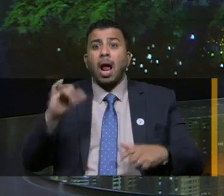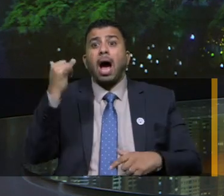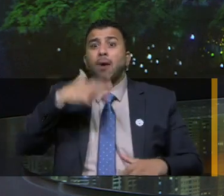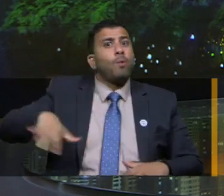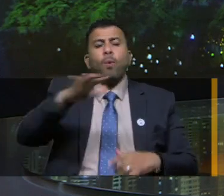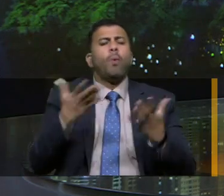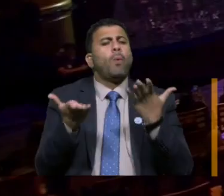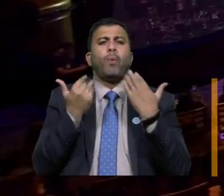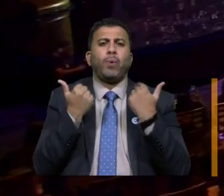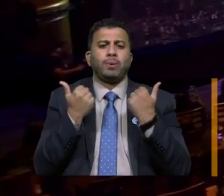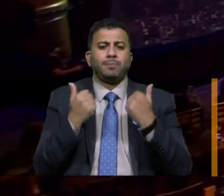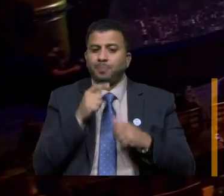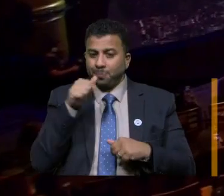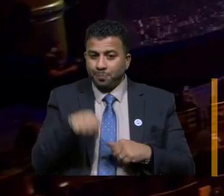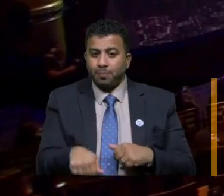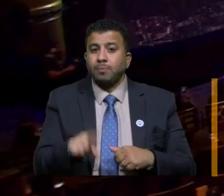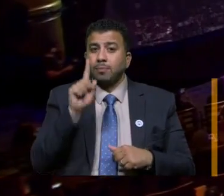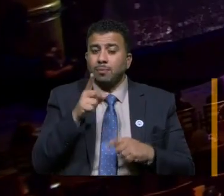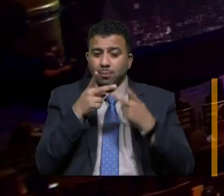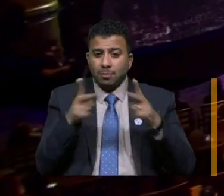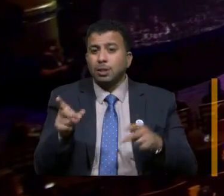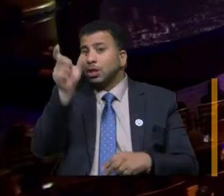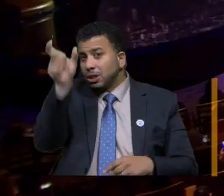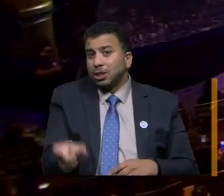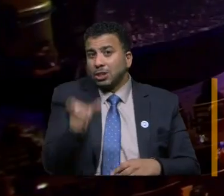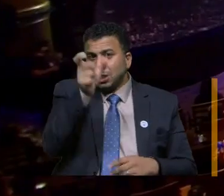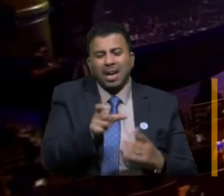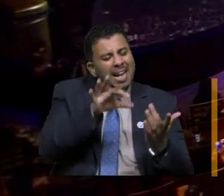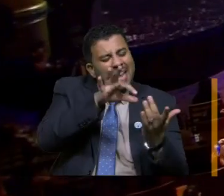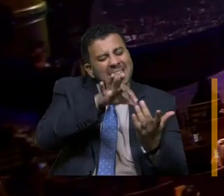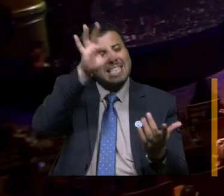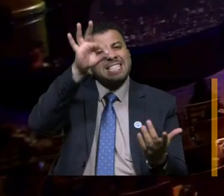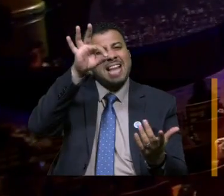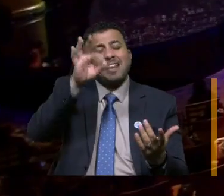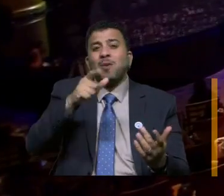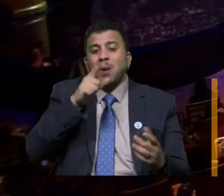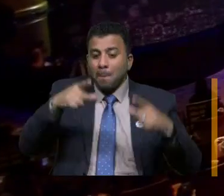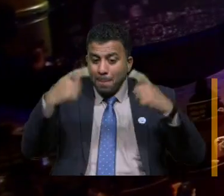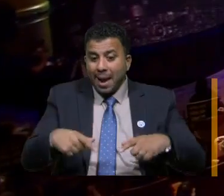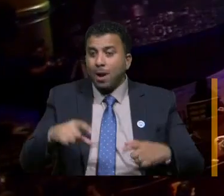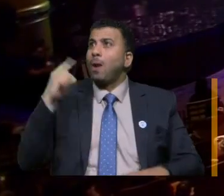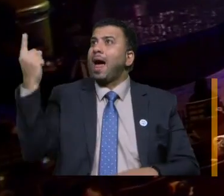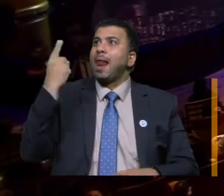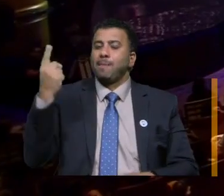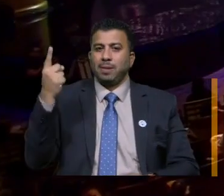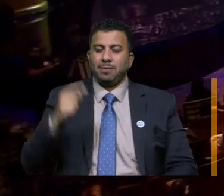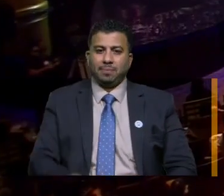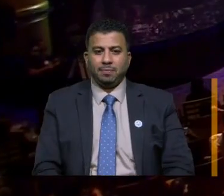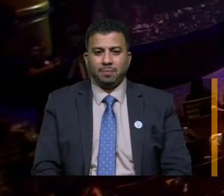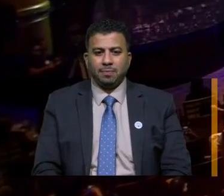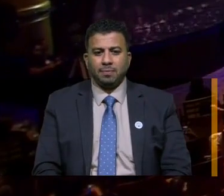العربي. نبدأ بتكريم الشخصيات الاستثنائية المحلية والعالمية.